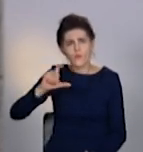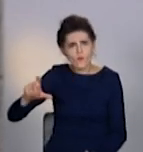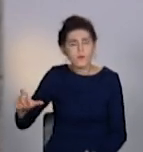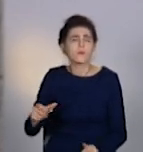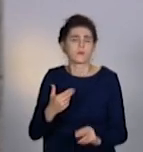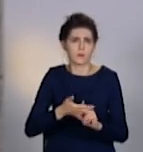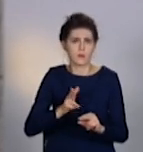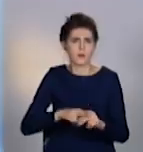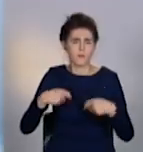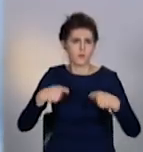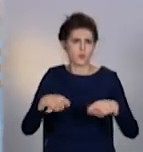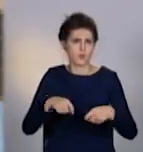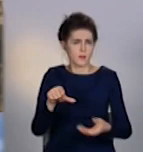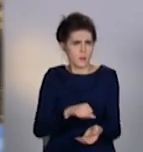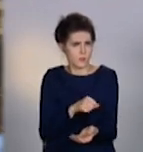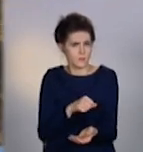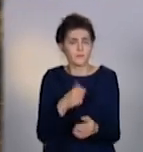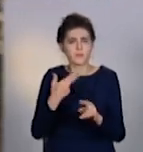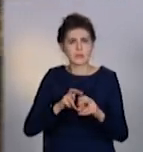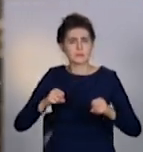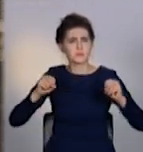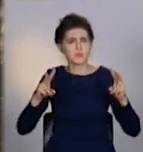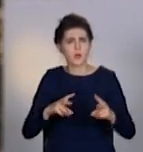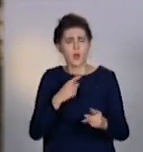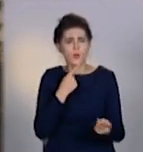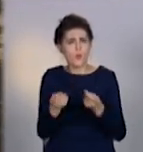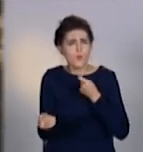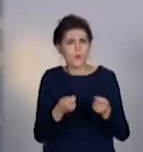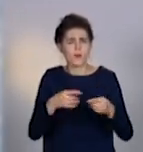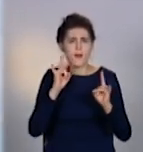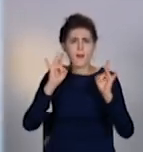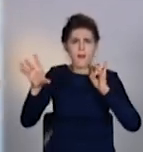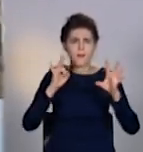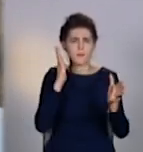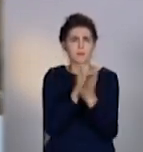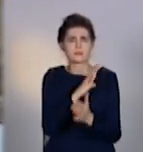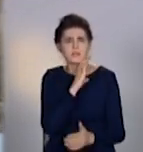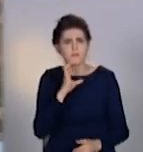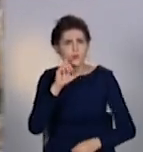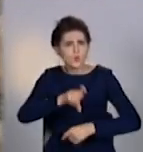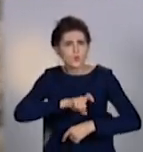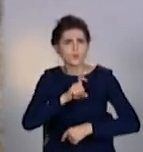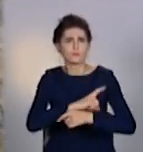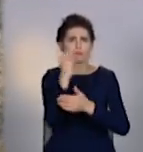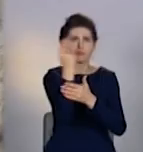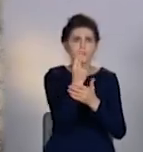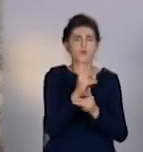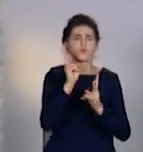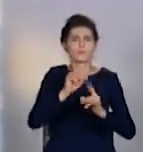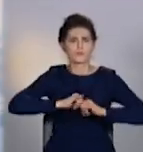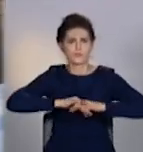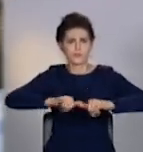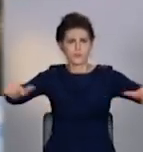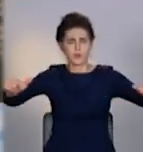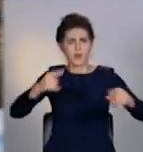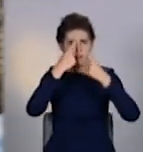за збут наркотиків. Небезпечна реклама є у інших містах на Донбасі. У Сєвєродонецьку графістам, що поширюють інформацію про